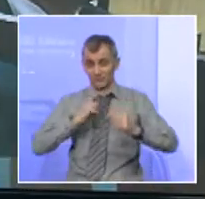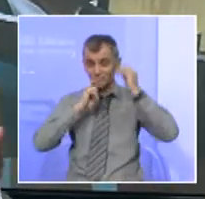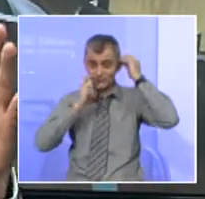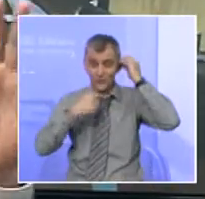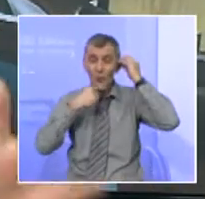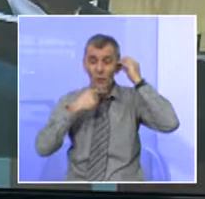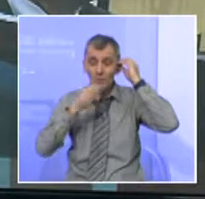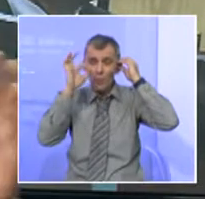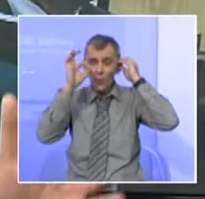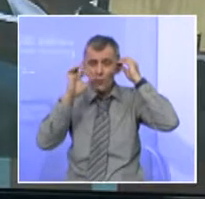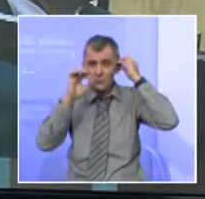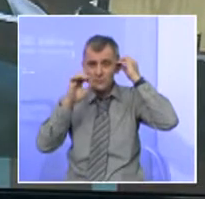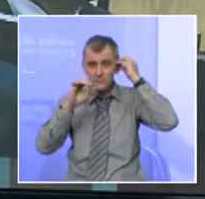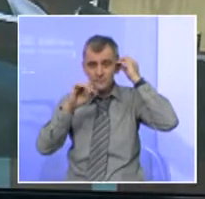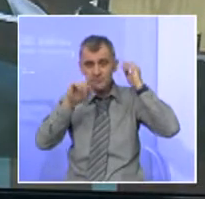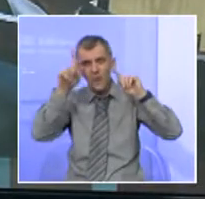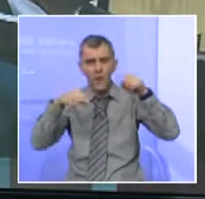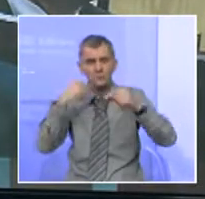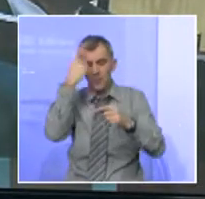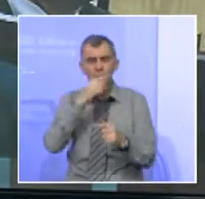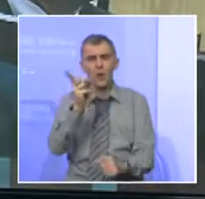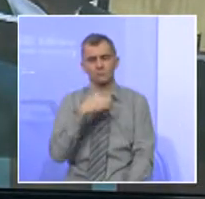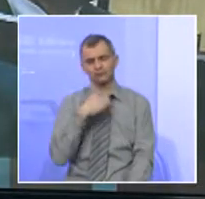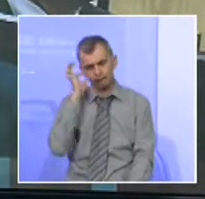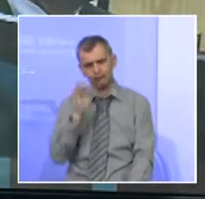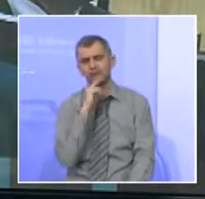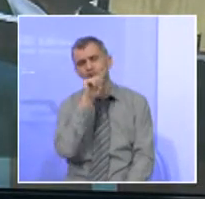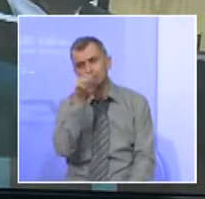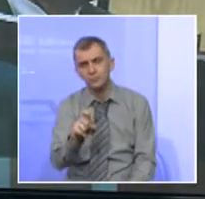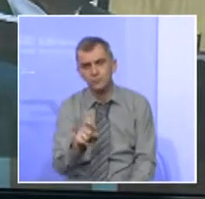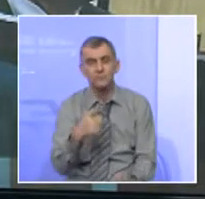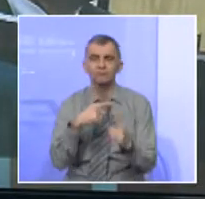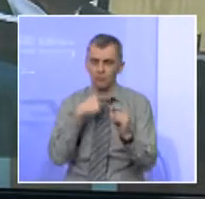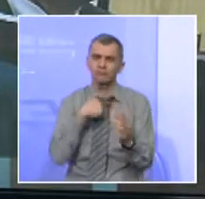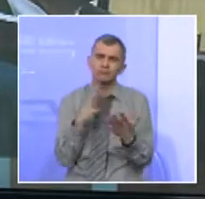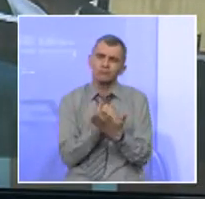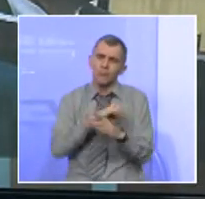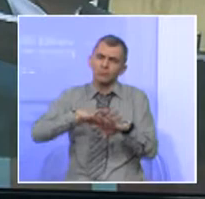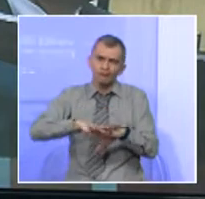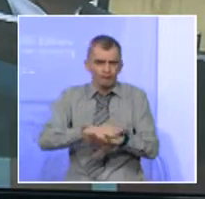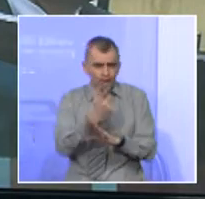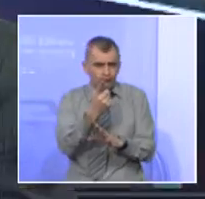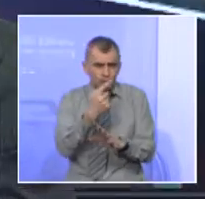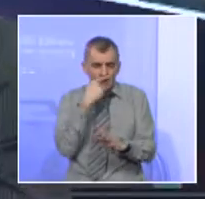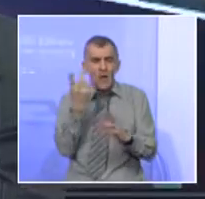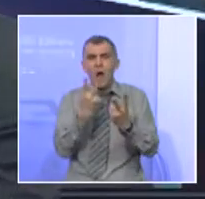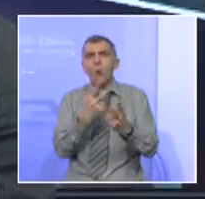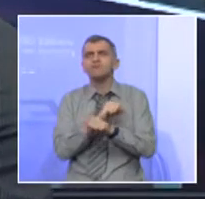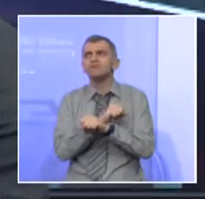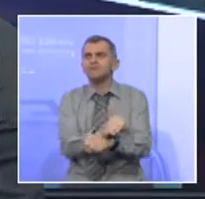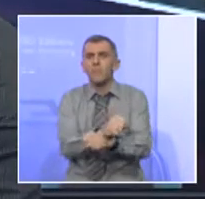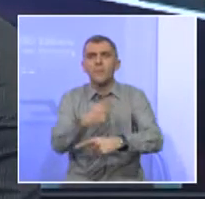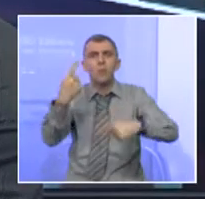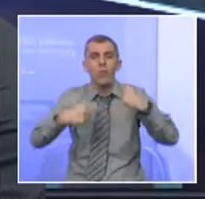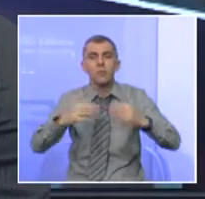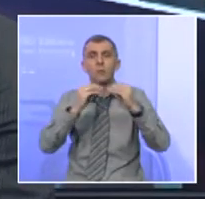nekim individualnim... Ne, evo, konkretno ću vas pitati. Stiče se utisak da smo taoci politike gospodina